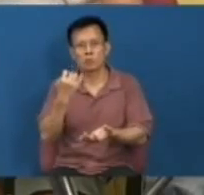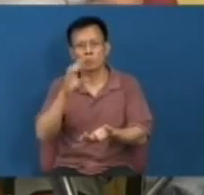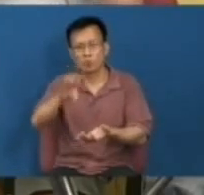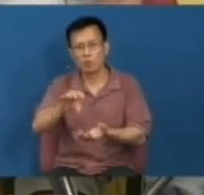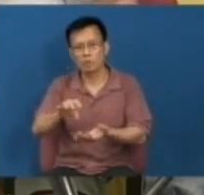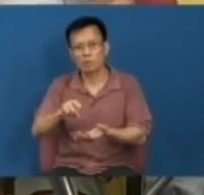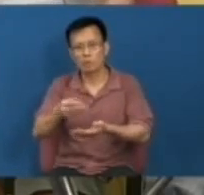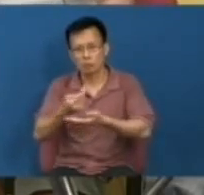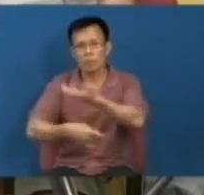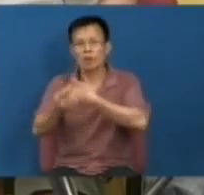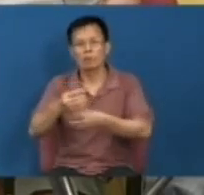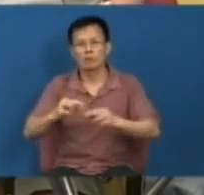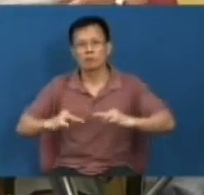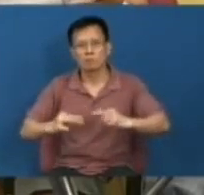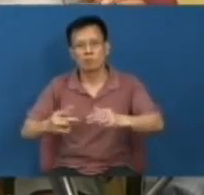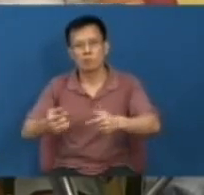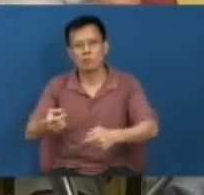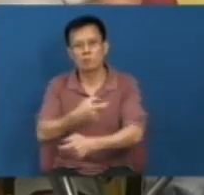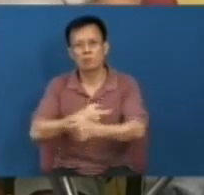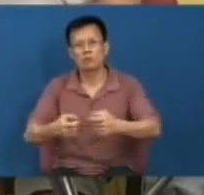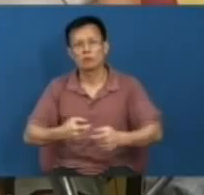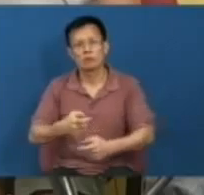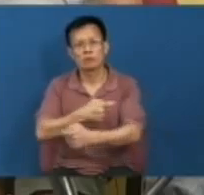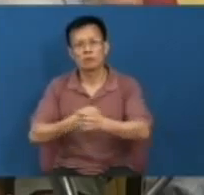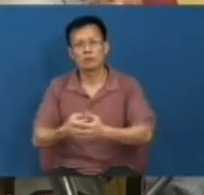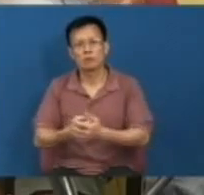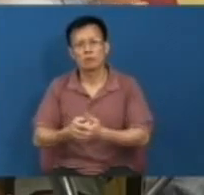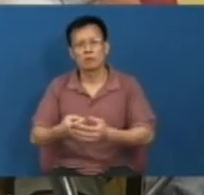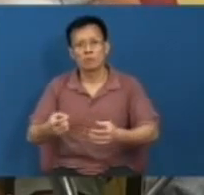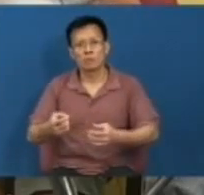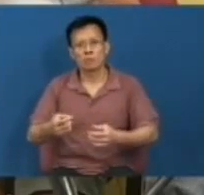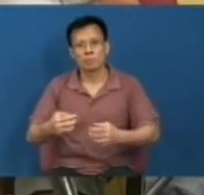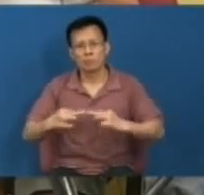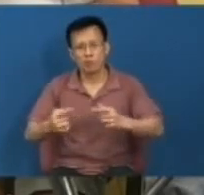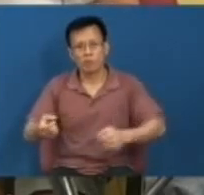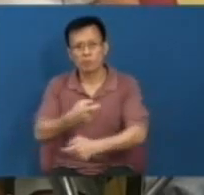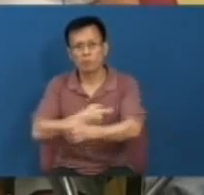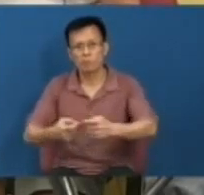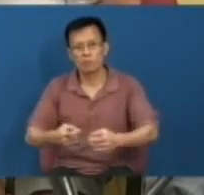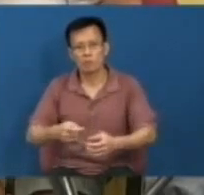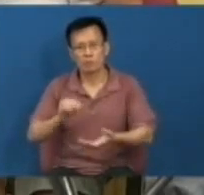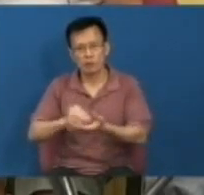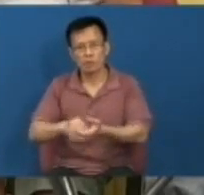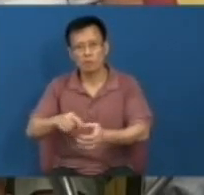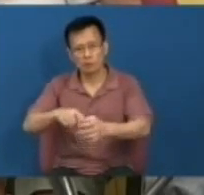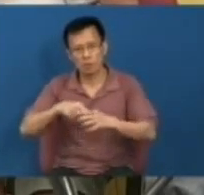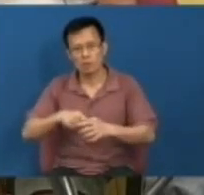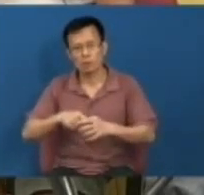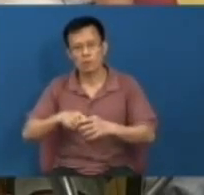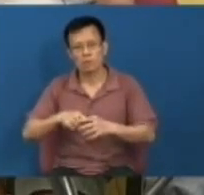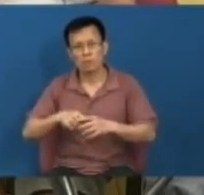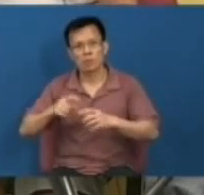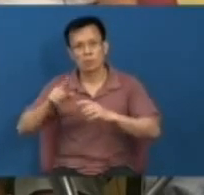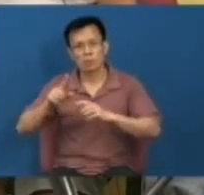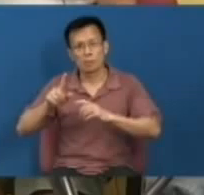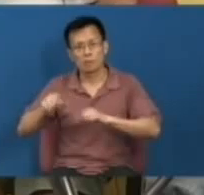商。發展商起碼都要賺錢噶啦，咁啊將我哋嘅舊區拆散曬，就建